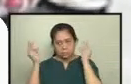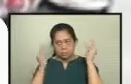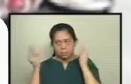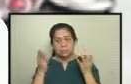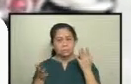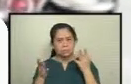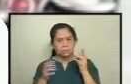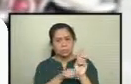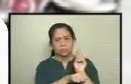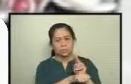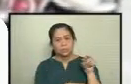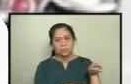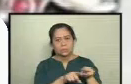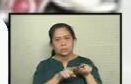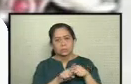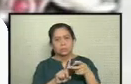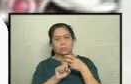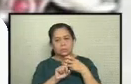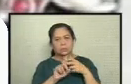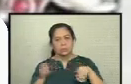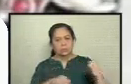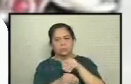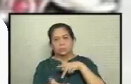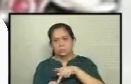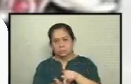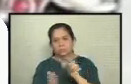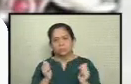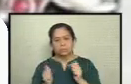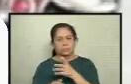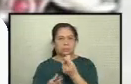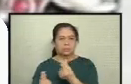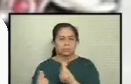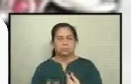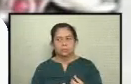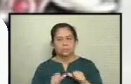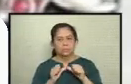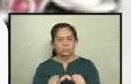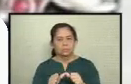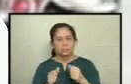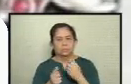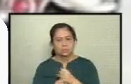Posible raw na gagamitin sila sa kidnap for ransom activities ng grupo. Tuloy naman ang